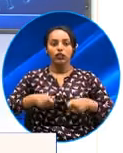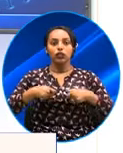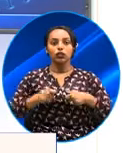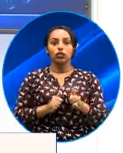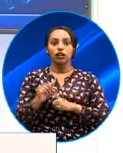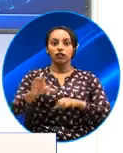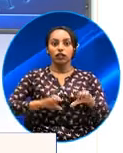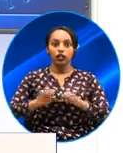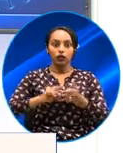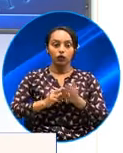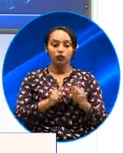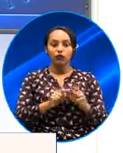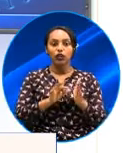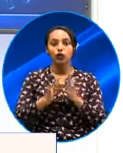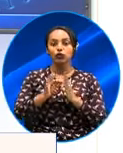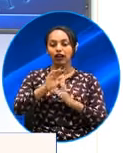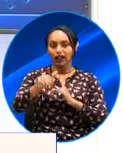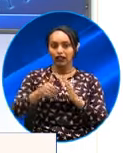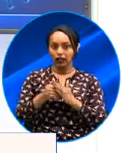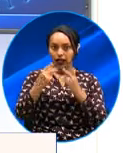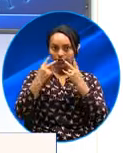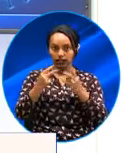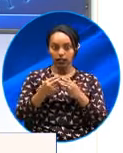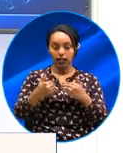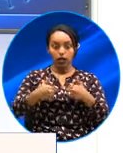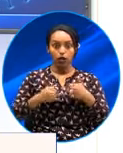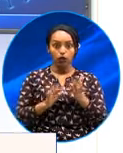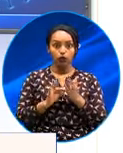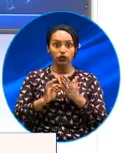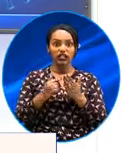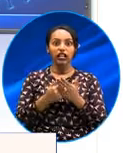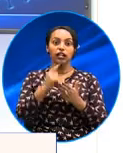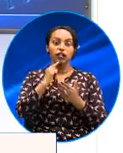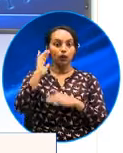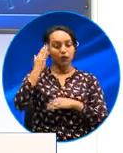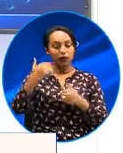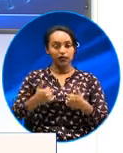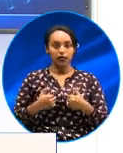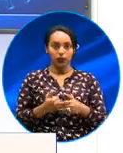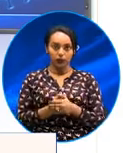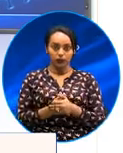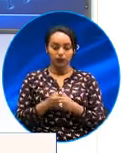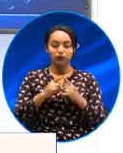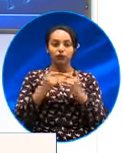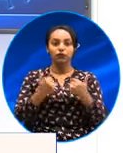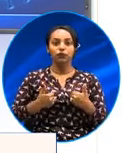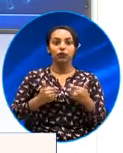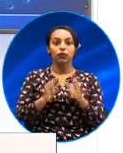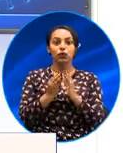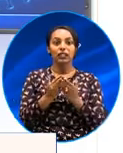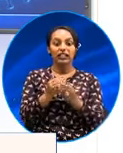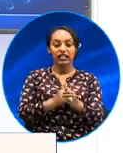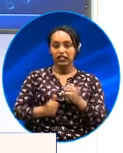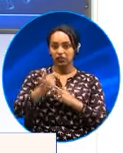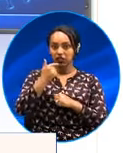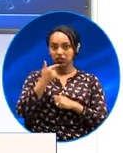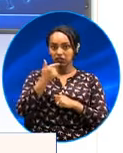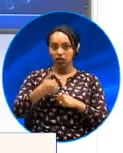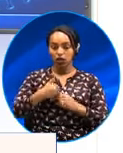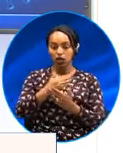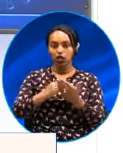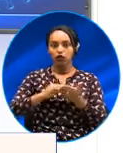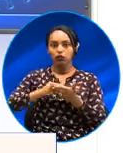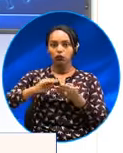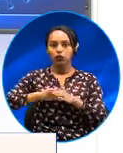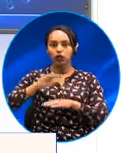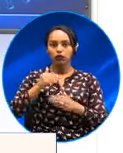ለህልፈት ተዳርገዋል ማለት ነው። እንደ አህጉር አጠቃላይ ሲታይ ያለው አሃዝ ይህን ነው የሚመስለው። እስካሁን ባለው ሁኔታ እንግዲህ ቀደም ሲል እንዳልነው